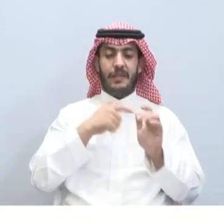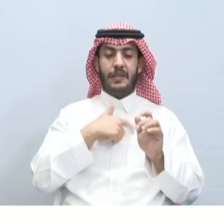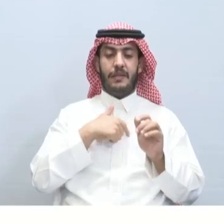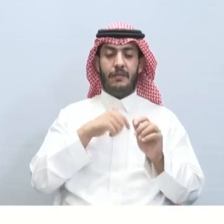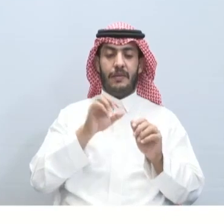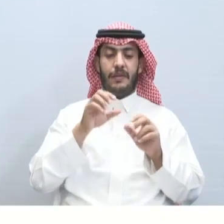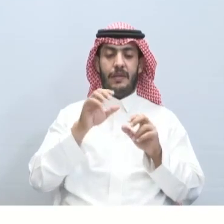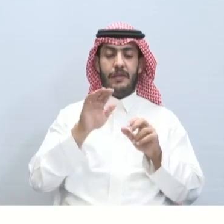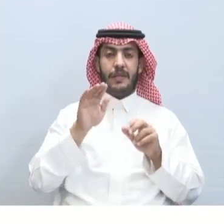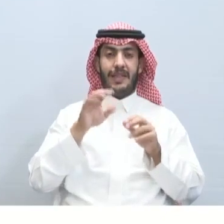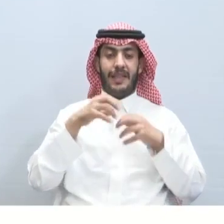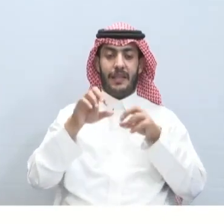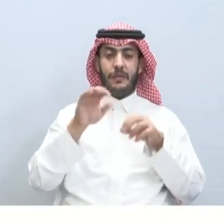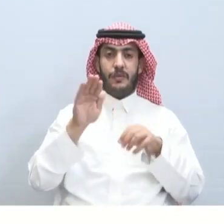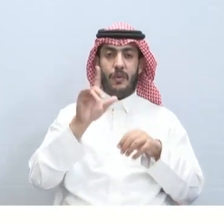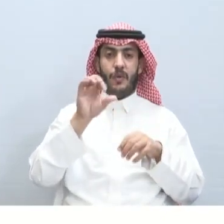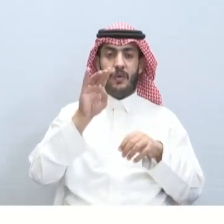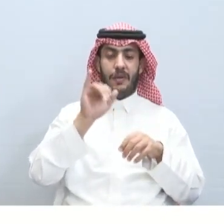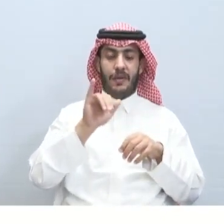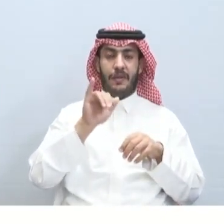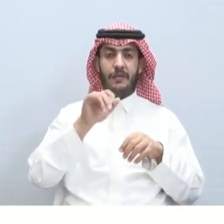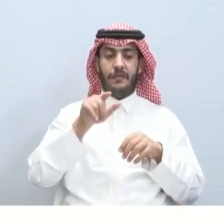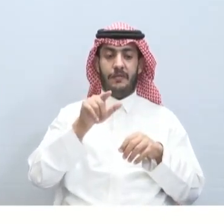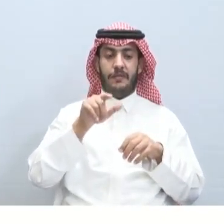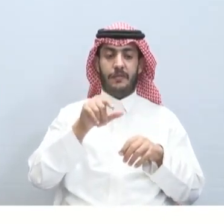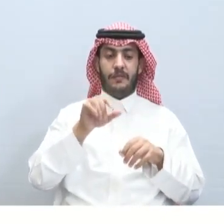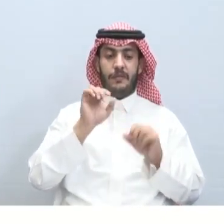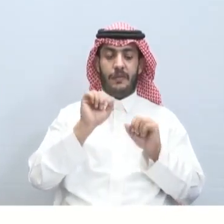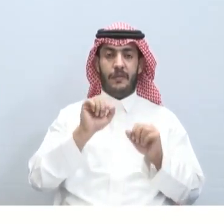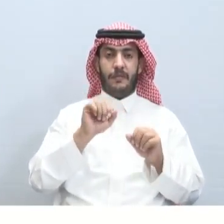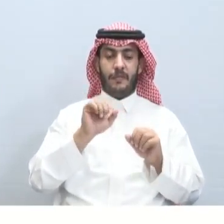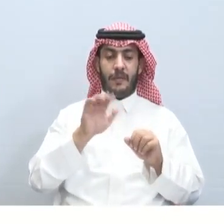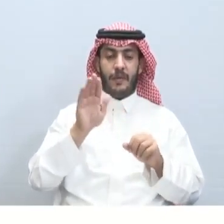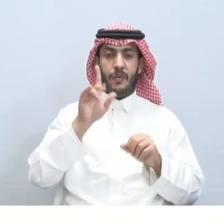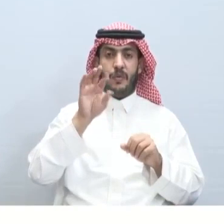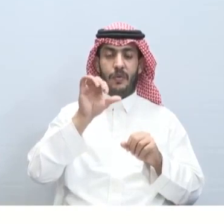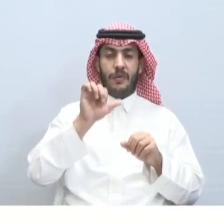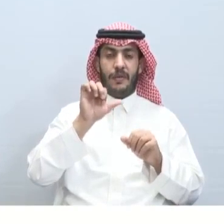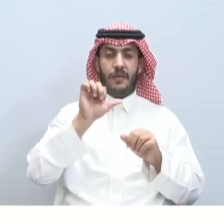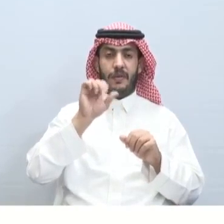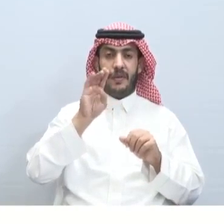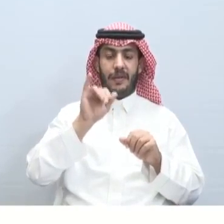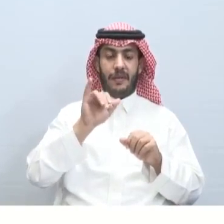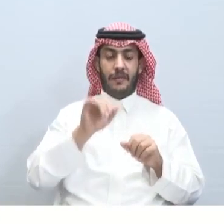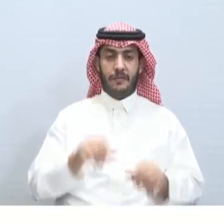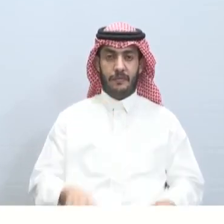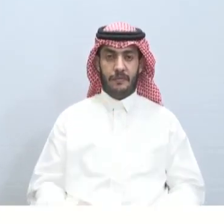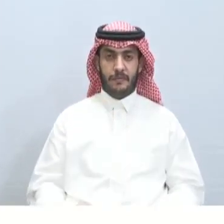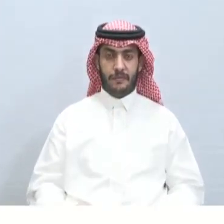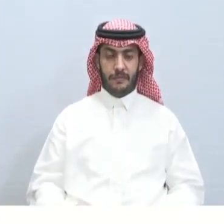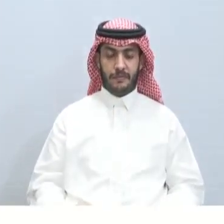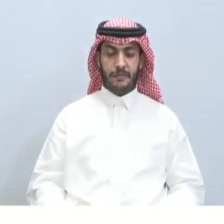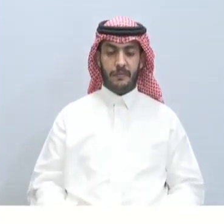التقسيم السلوكي اذا هي تتعلق بالسلوك سلوك من سلوك